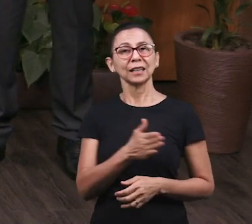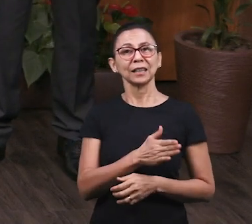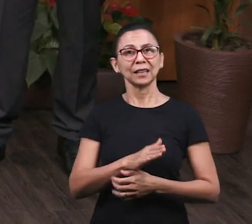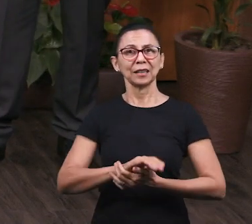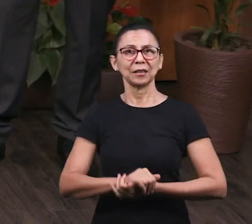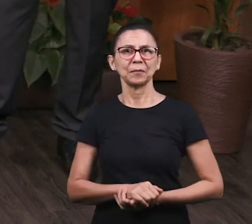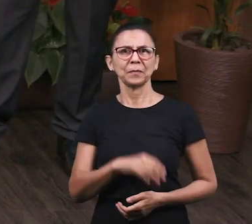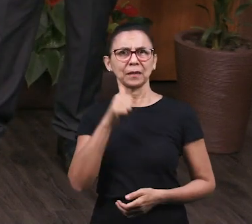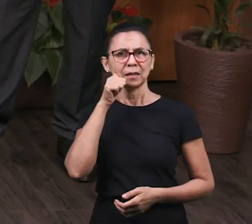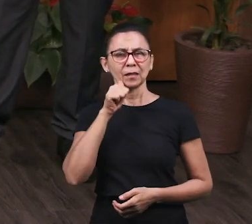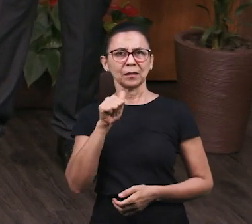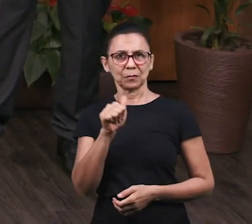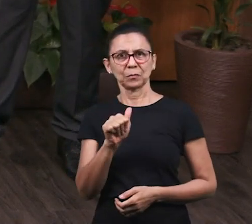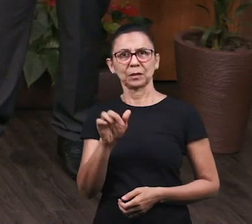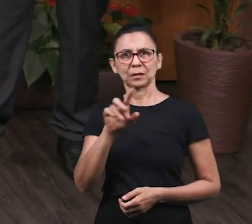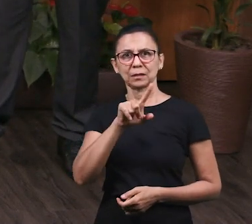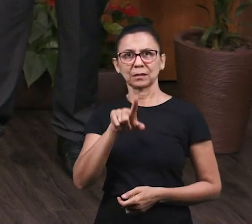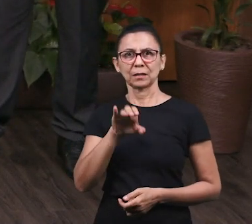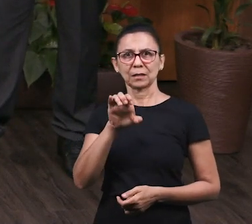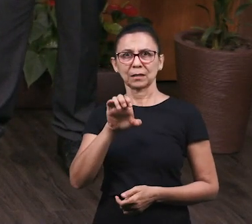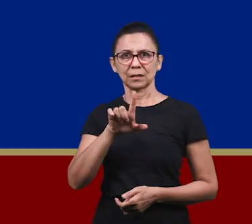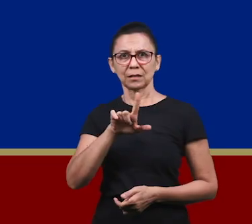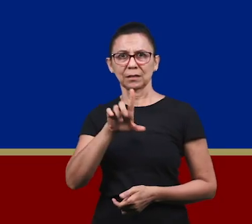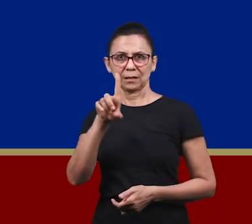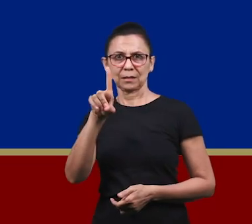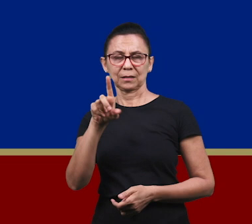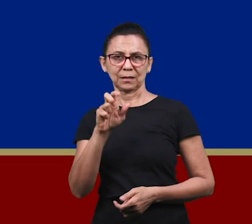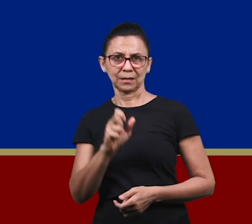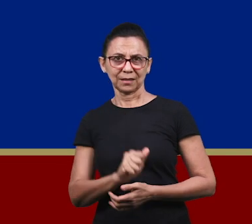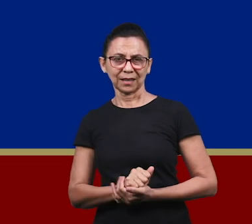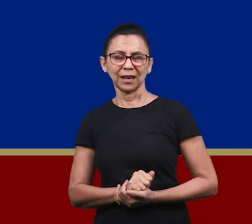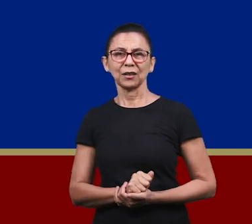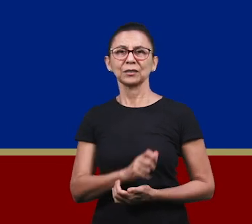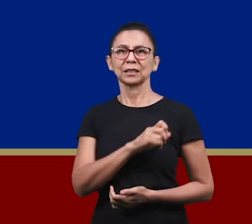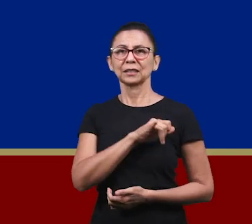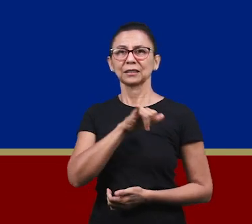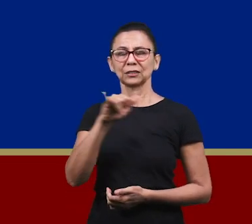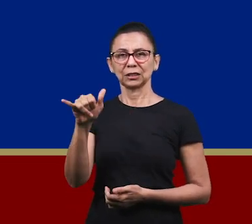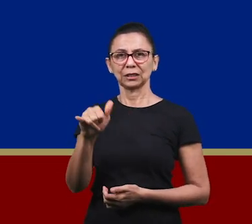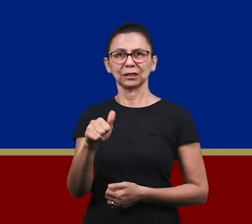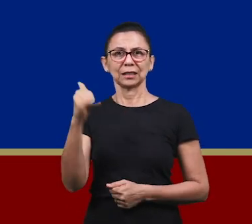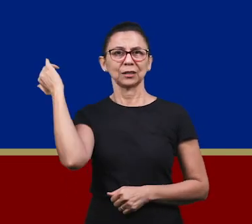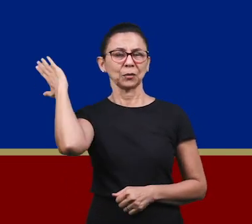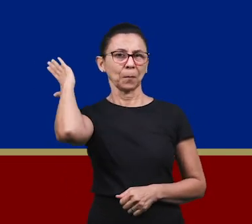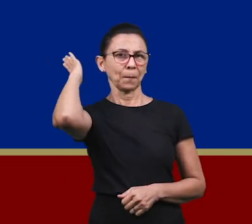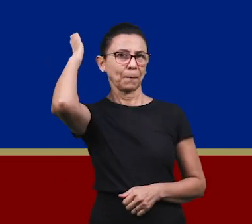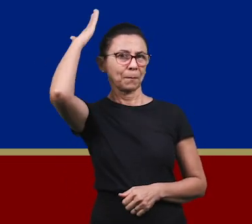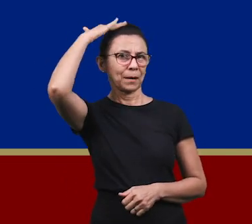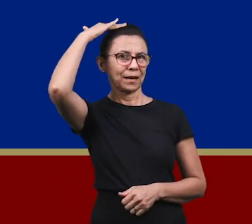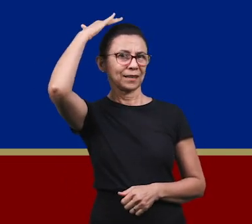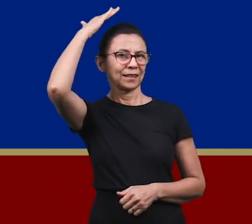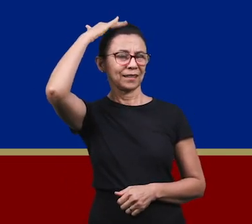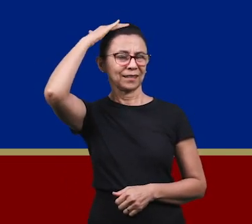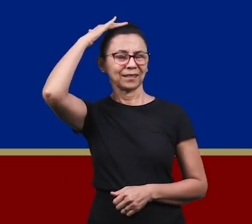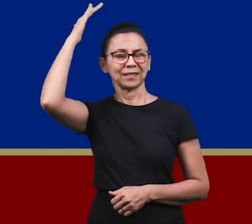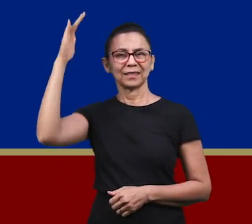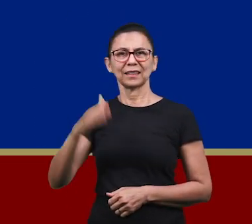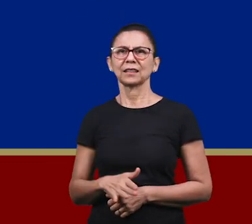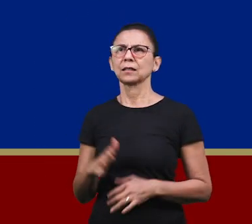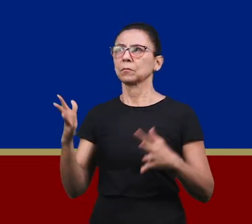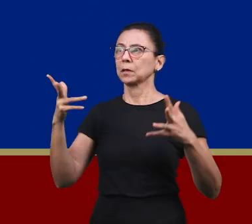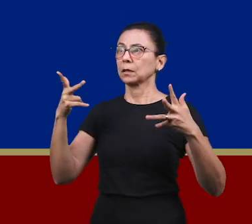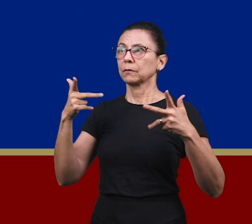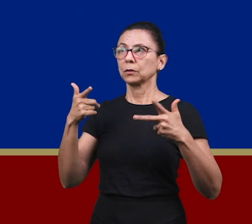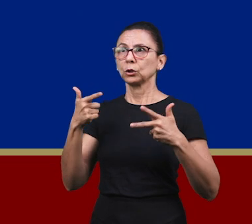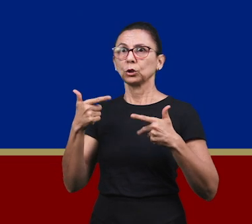do dernier week-end, de Zelda Karakura de Londrina, au Paraná, qui dit « Il est merveilleux de connaître les mystères